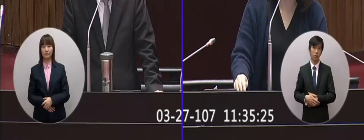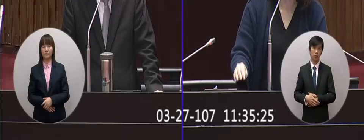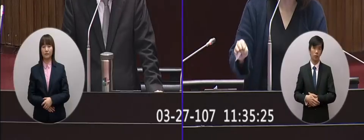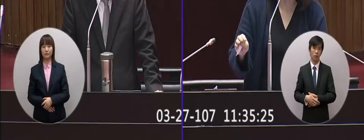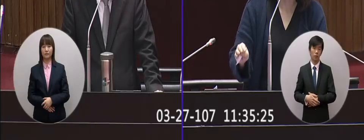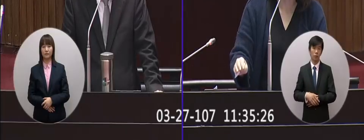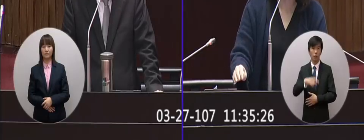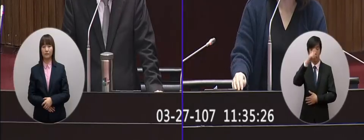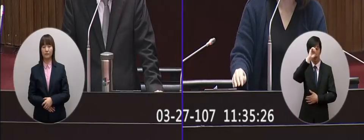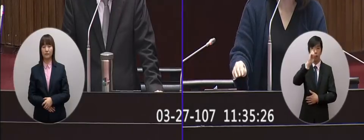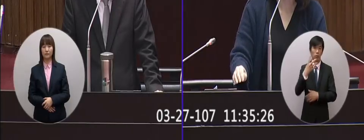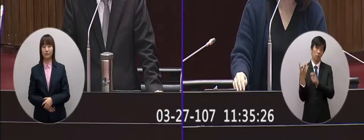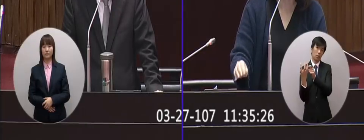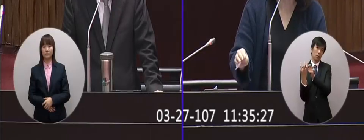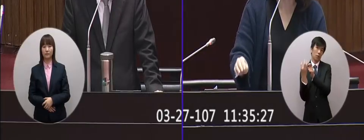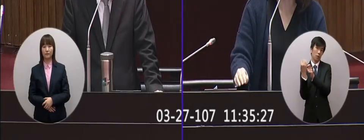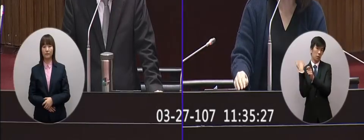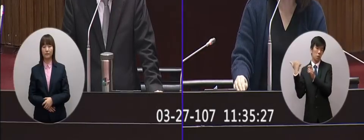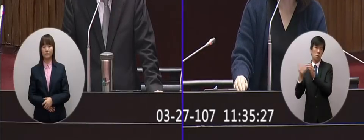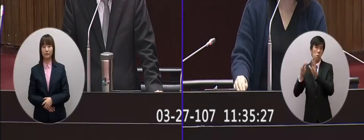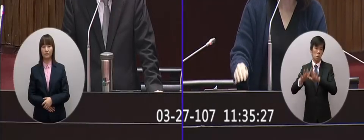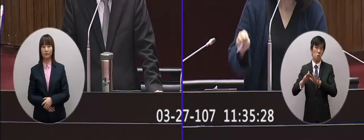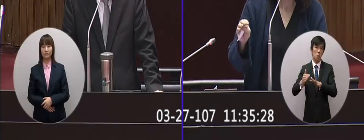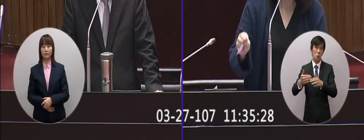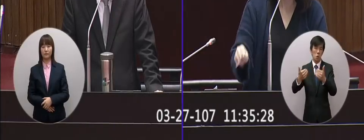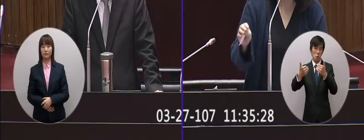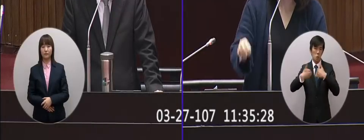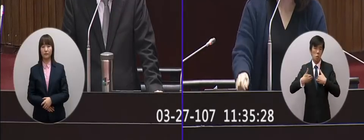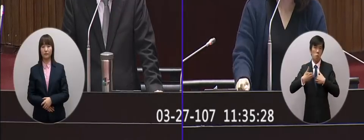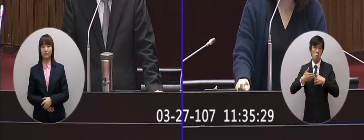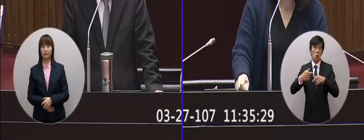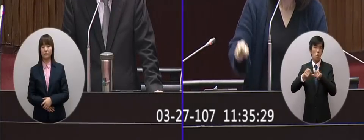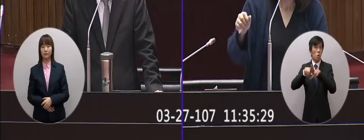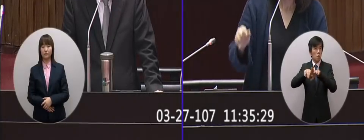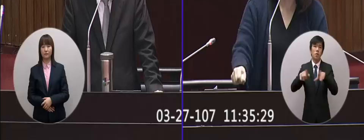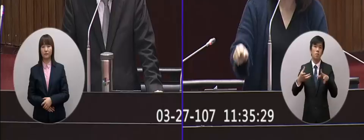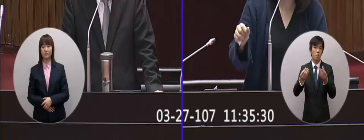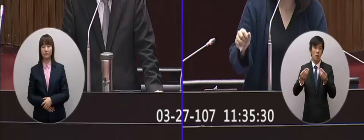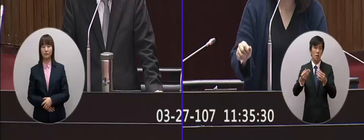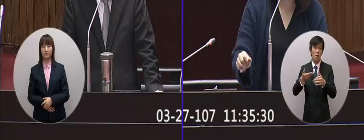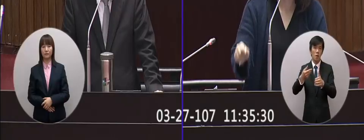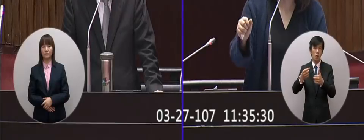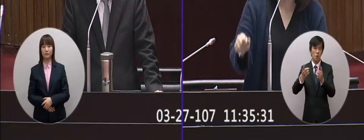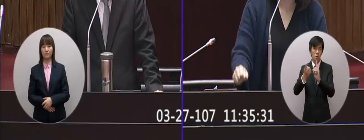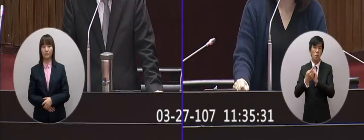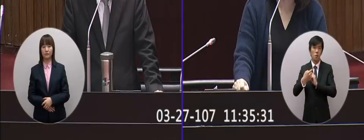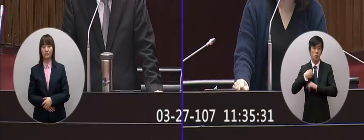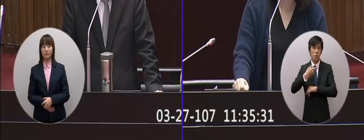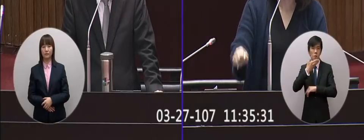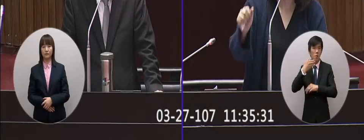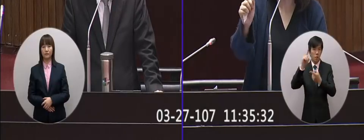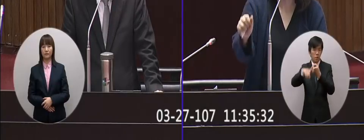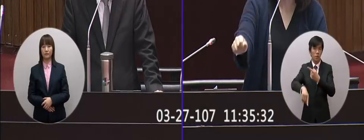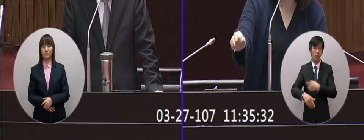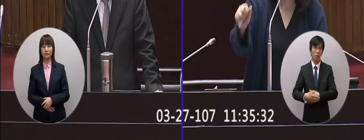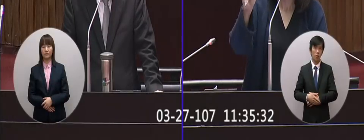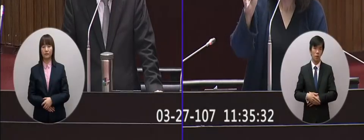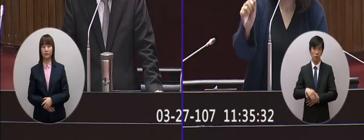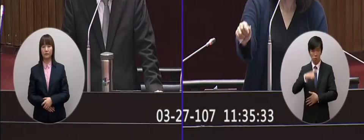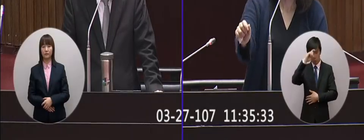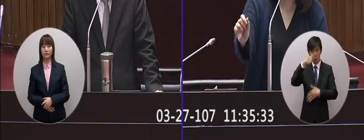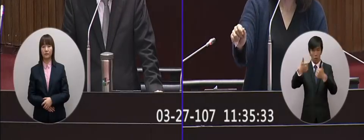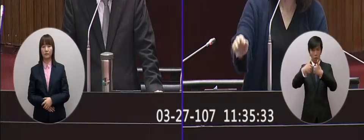这几十年来所受到的不公平、不公义能够在这个会议伸张。所以我希